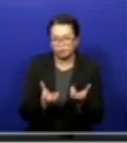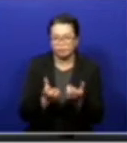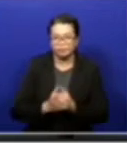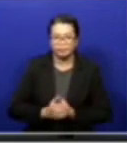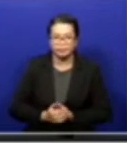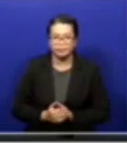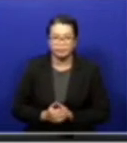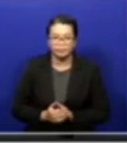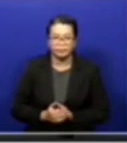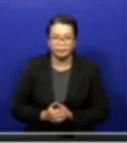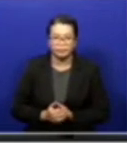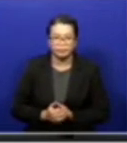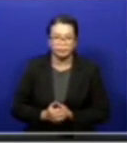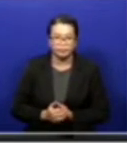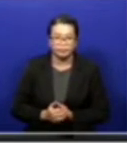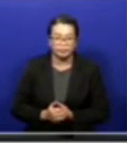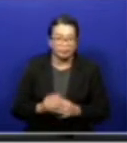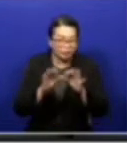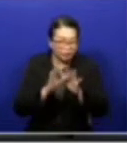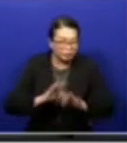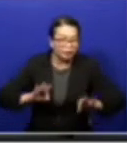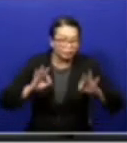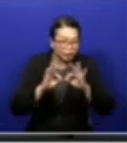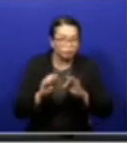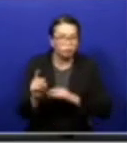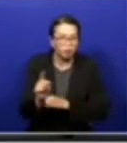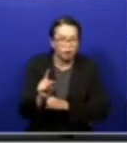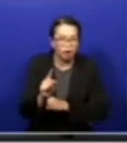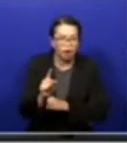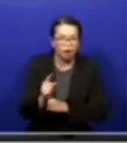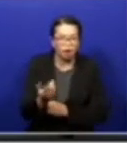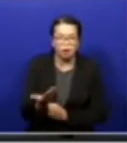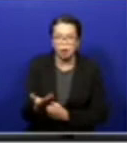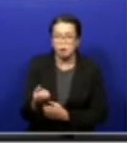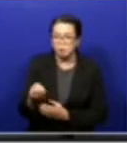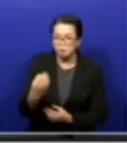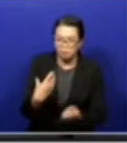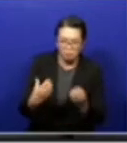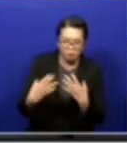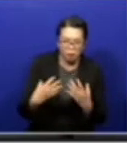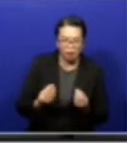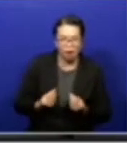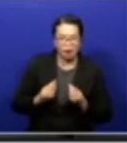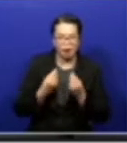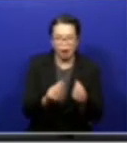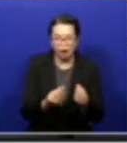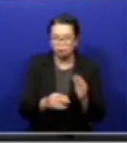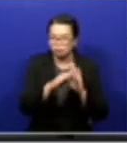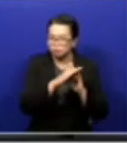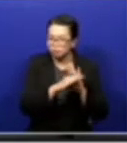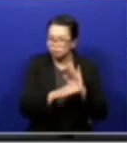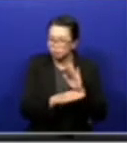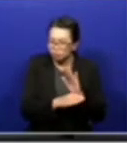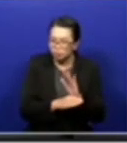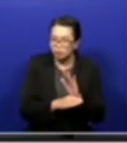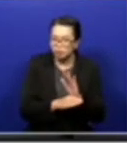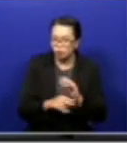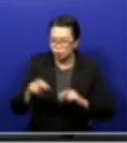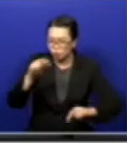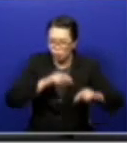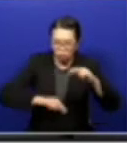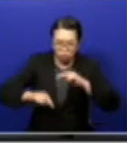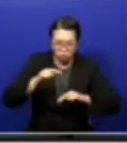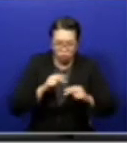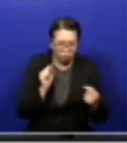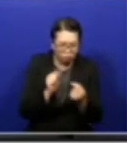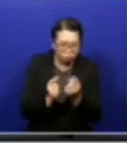โดยเฉพาะอย่างยิ่งสาระสำคัญท่านบอกว่าเพื่อให้กระบวนการยุติธรรมโดยเฉพาะเบื้องต้นคือ